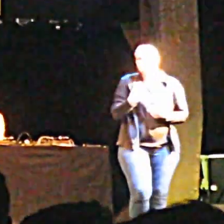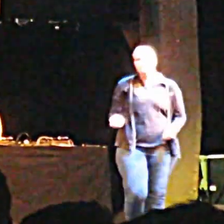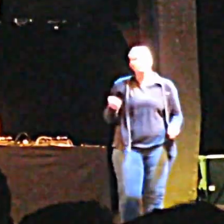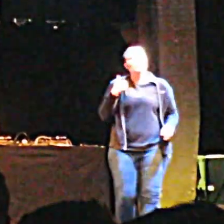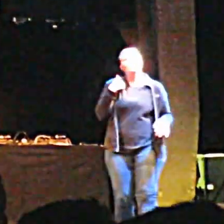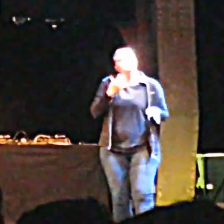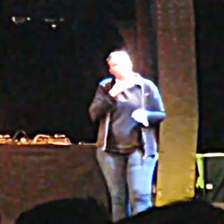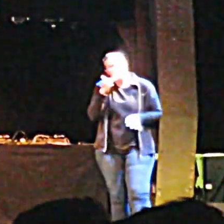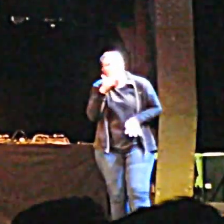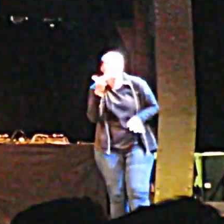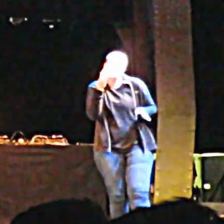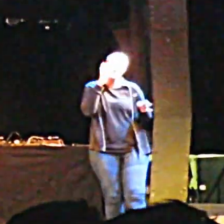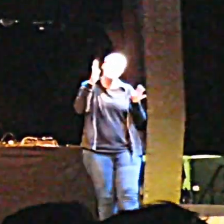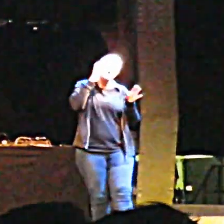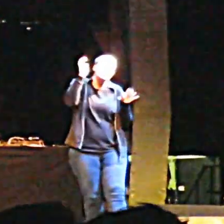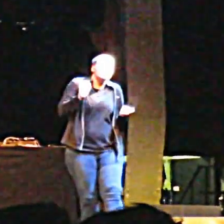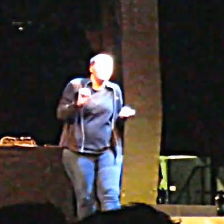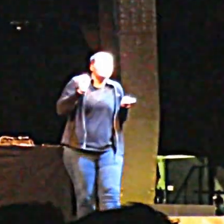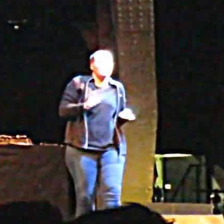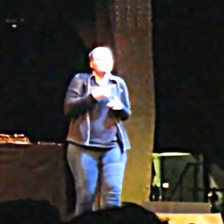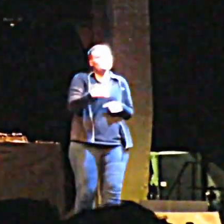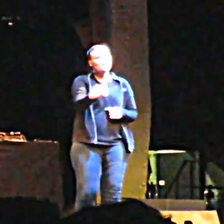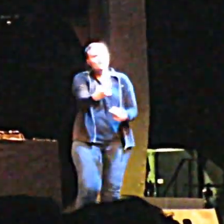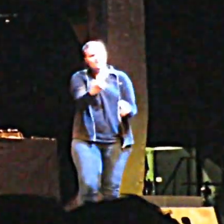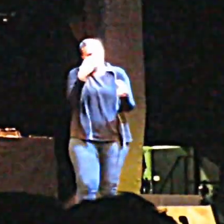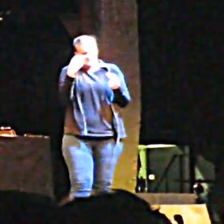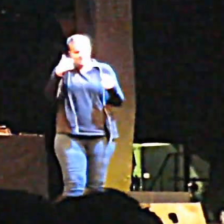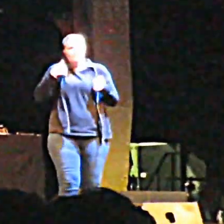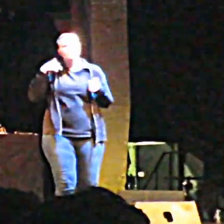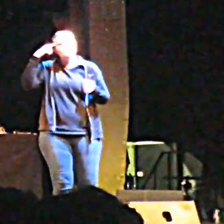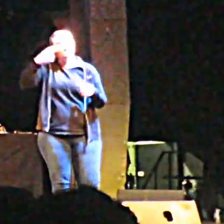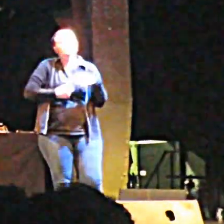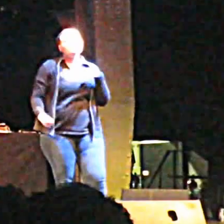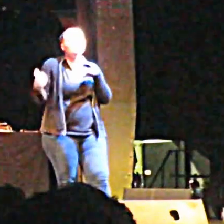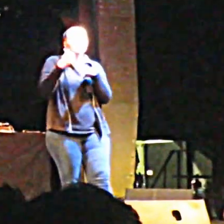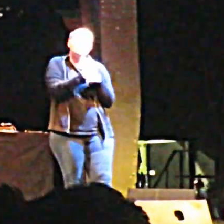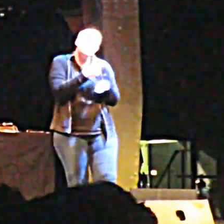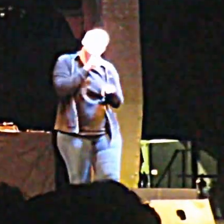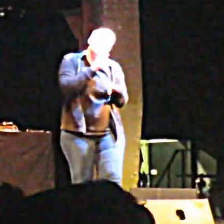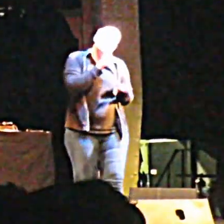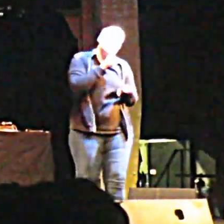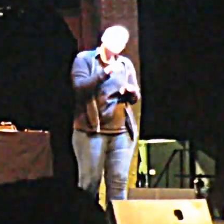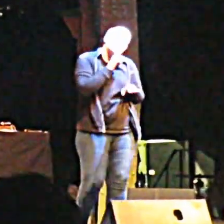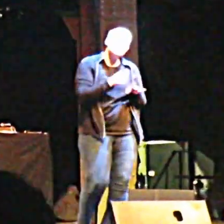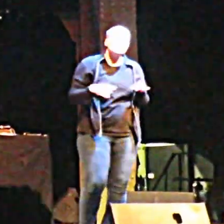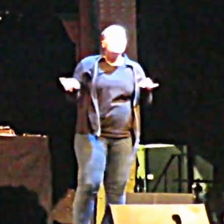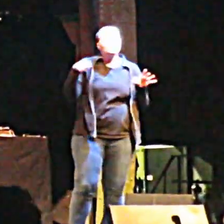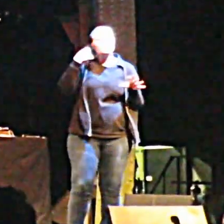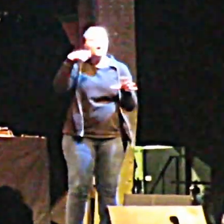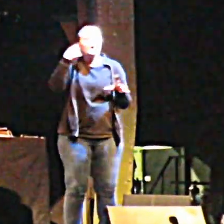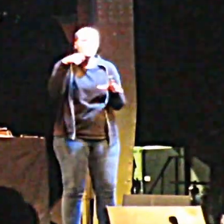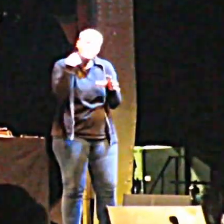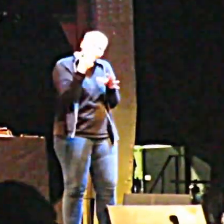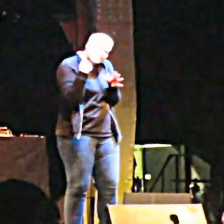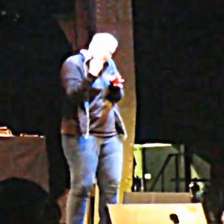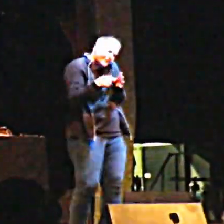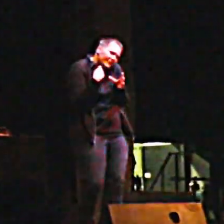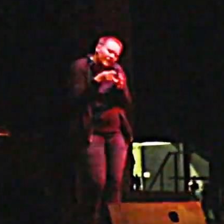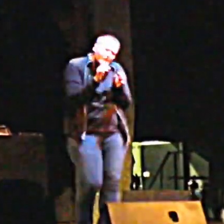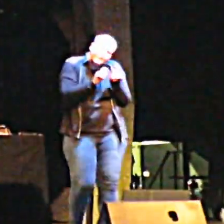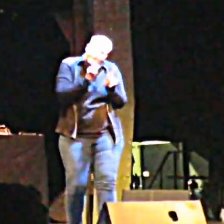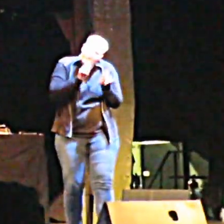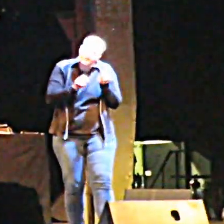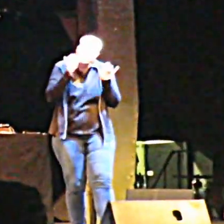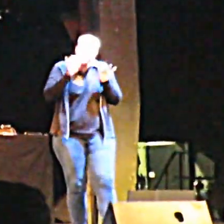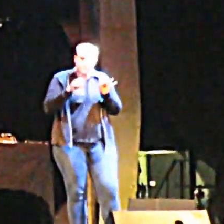Zitat von großen Meistern aus mechtenhaften Fabeln. Erscheinen die wie eine aufgetuchte Zutel voller Buchstaben. Oder beim Anmalen dieser Fassaden. Haben